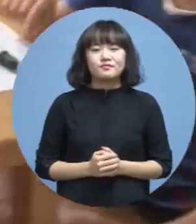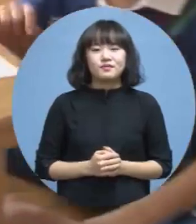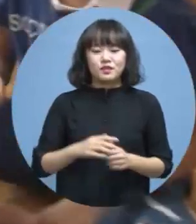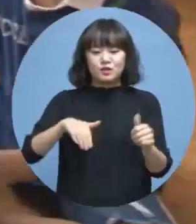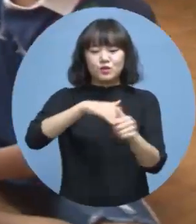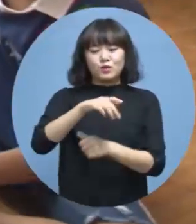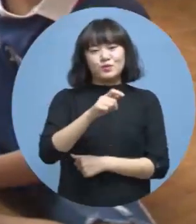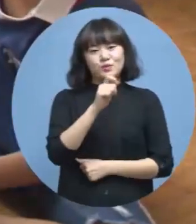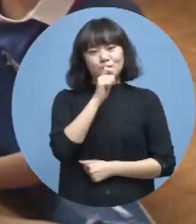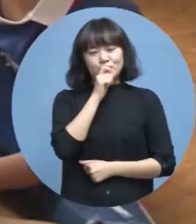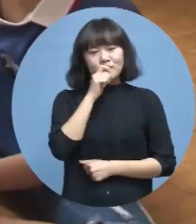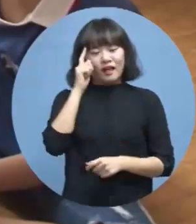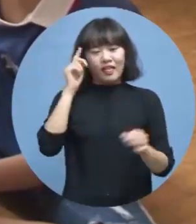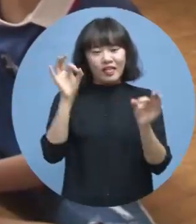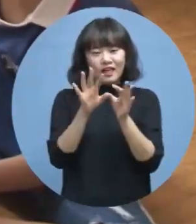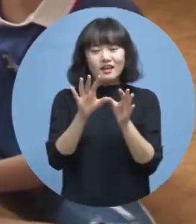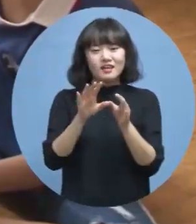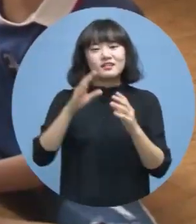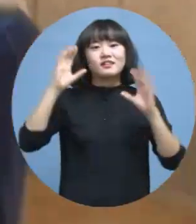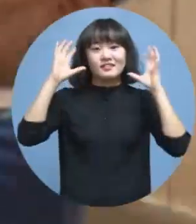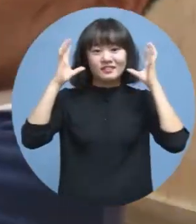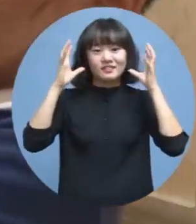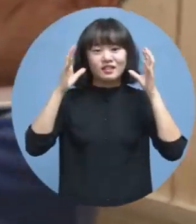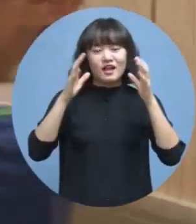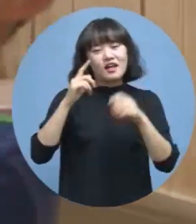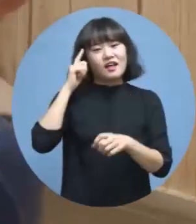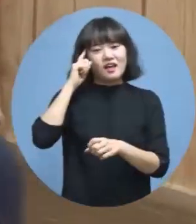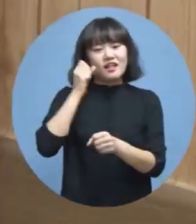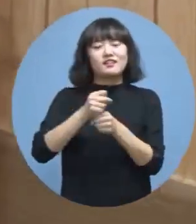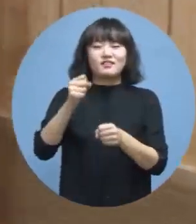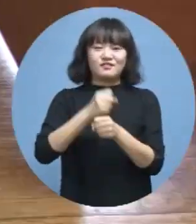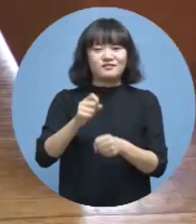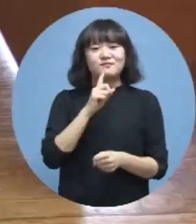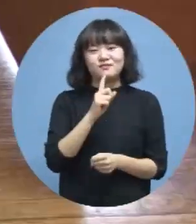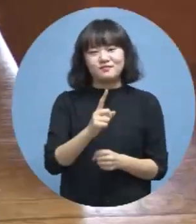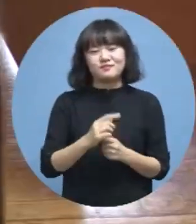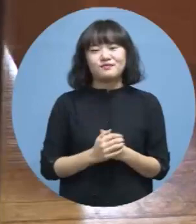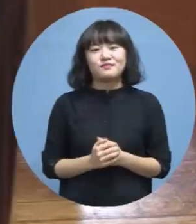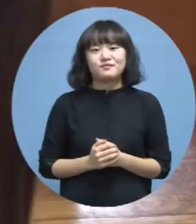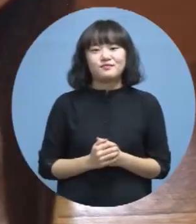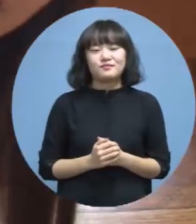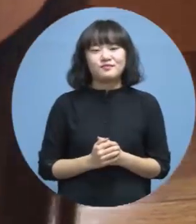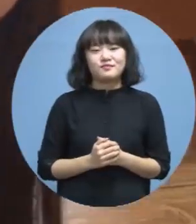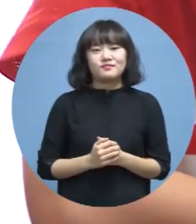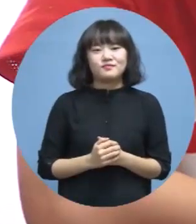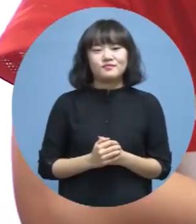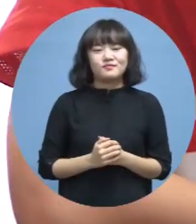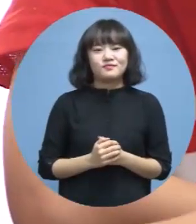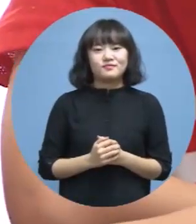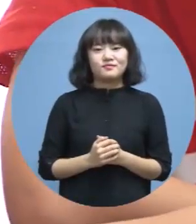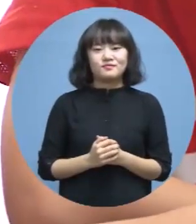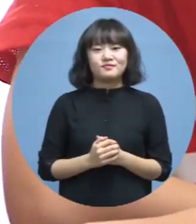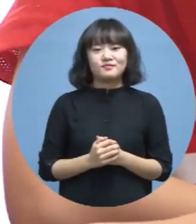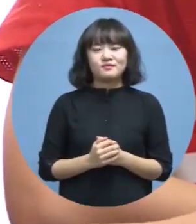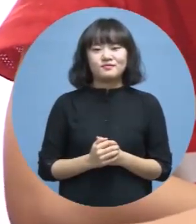정적이 흐르고 생각지 못했던 문제에 당황하는 아이들. 정말 대량 난감이네요.